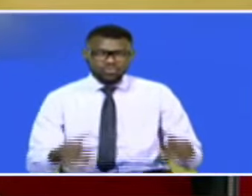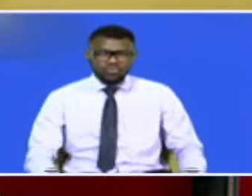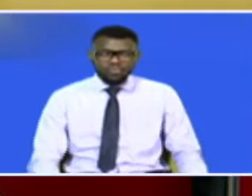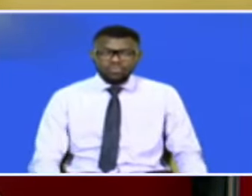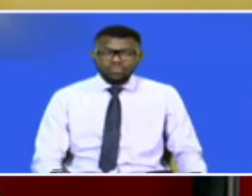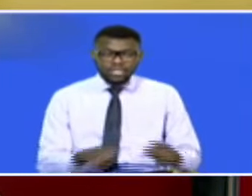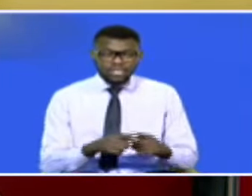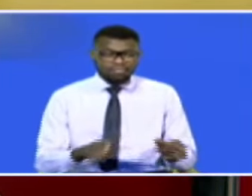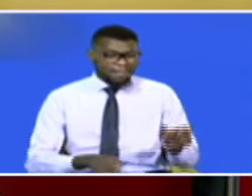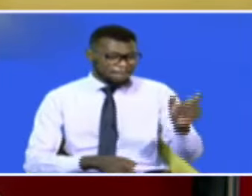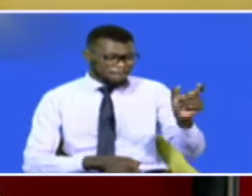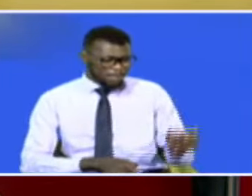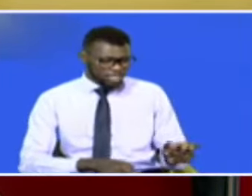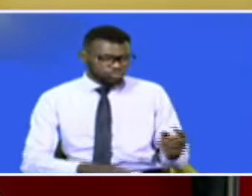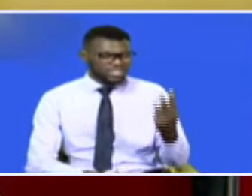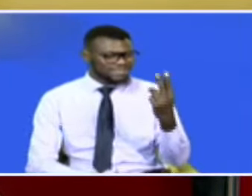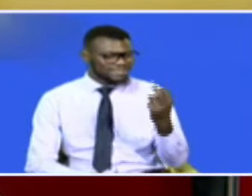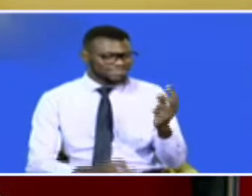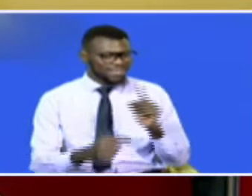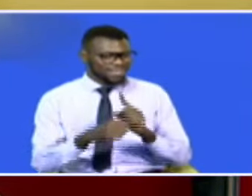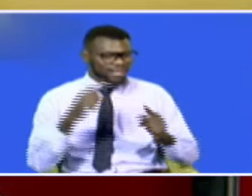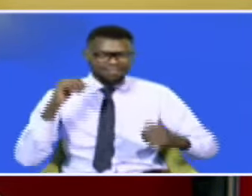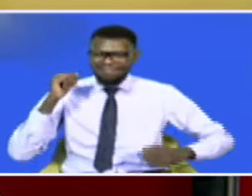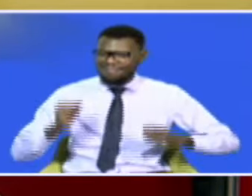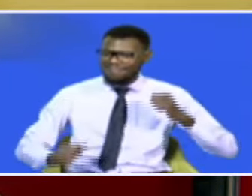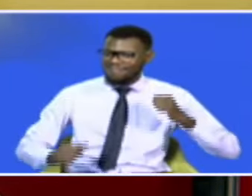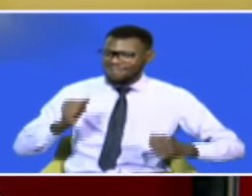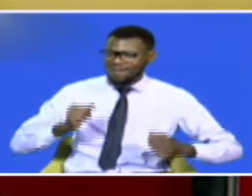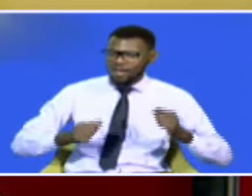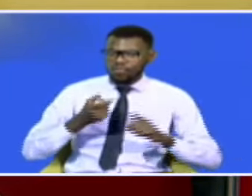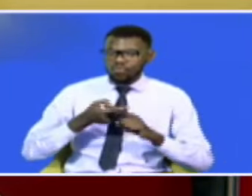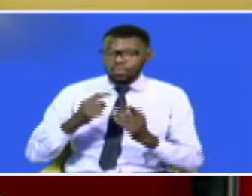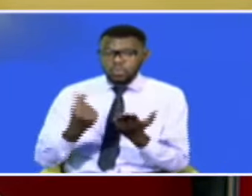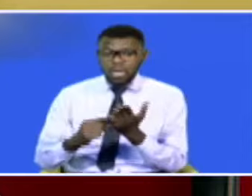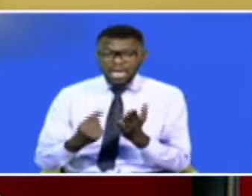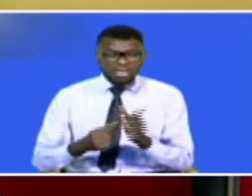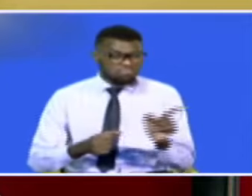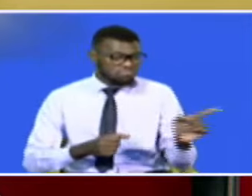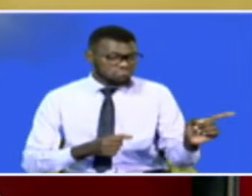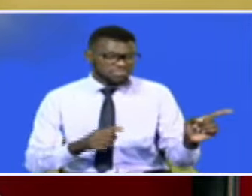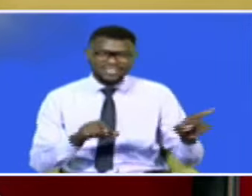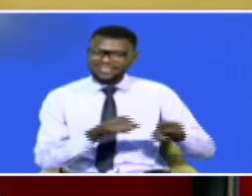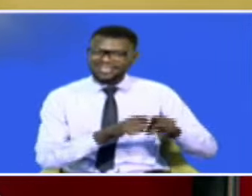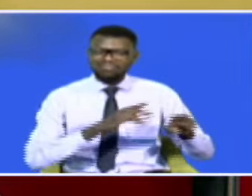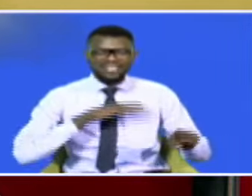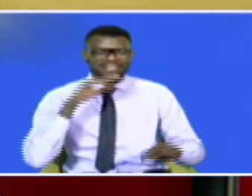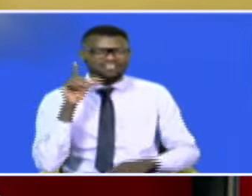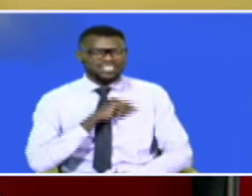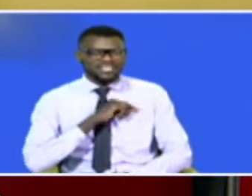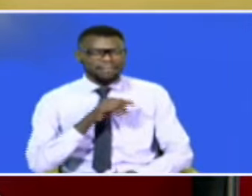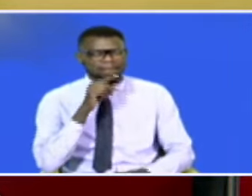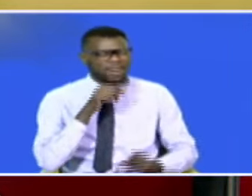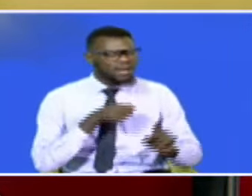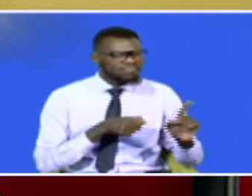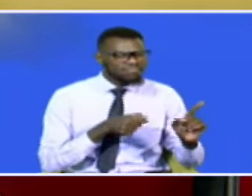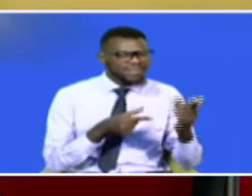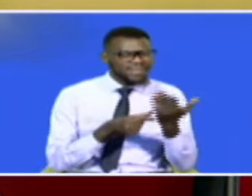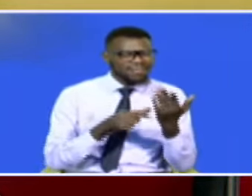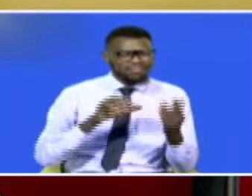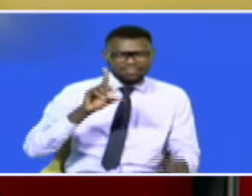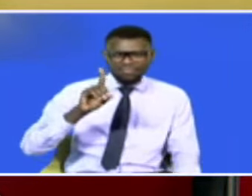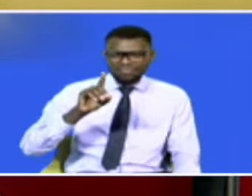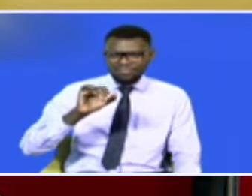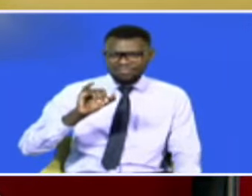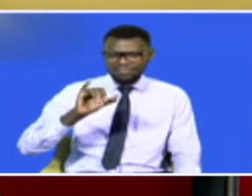kijiri mshukiwa mkuu wa mauaji ya mwanariadha wa Uganda Rebecca Cheptegei amefariki. Dickson Ndiema alifariki usiku